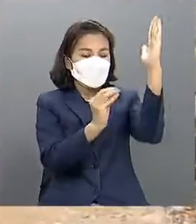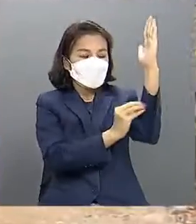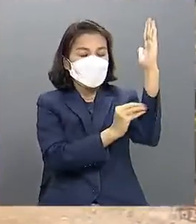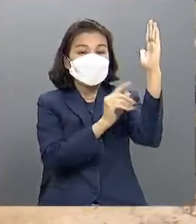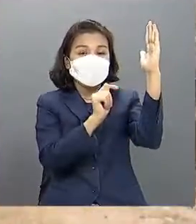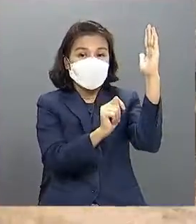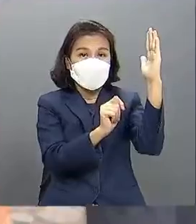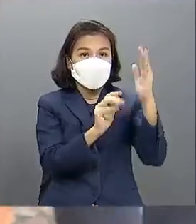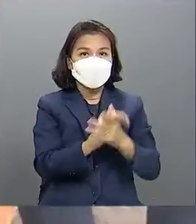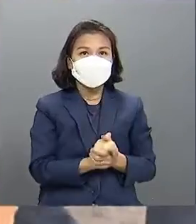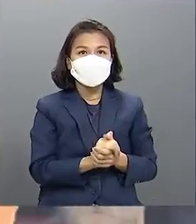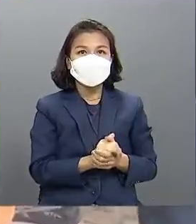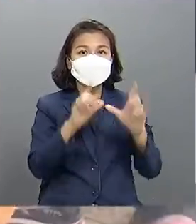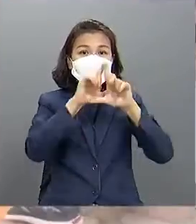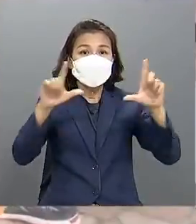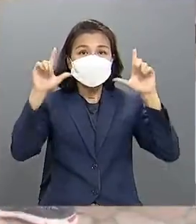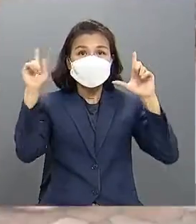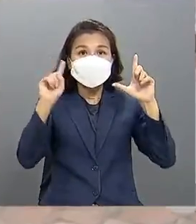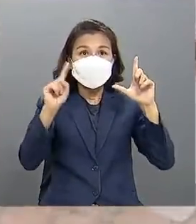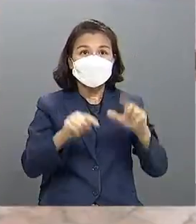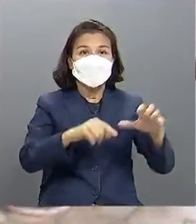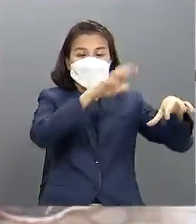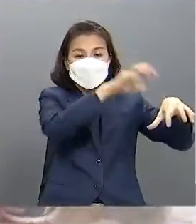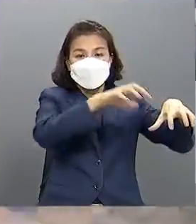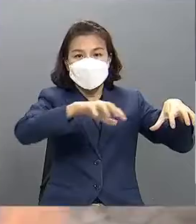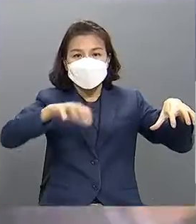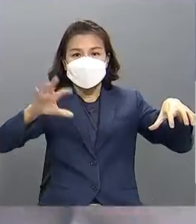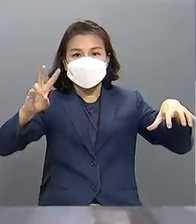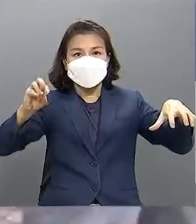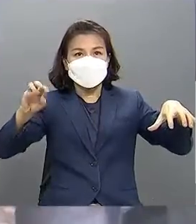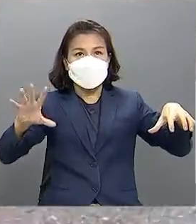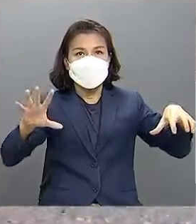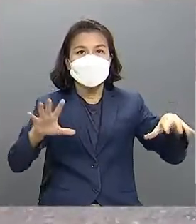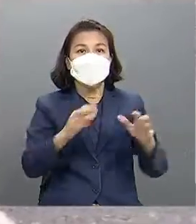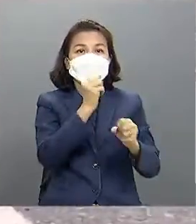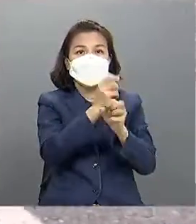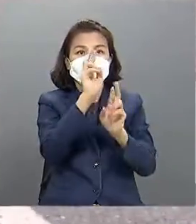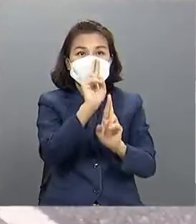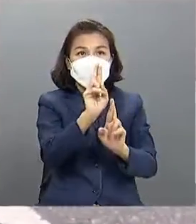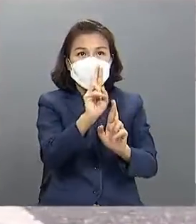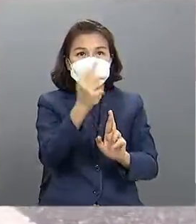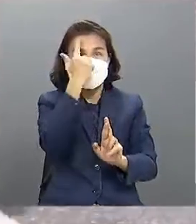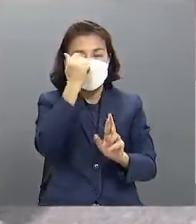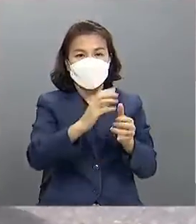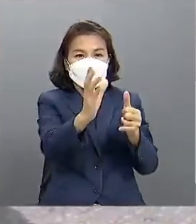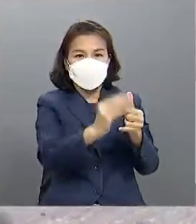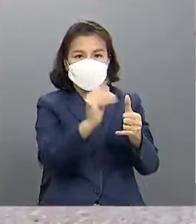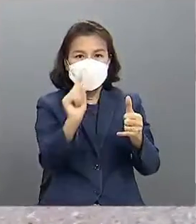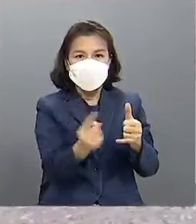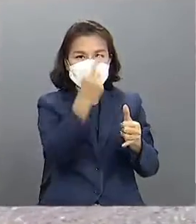ตรังมี 75อบตตอนนี้ทำอย่างระมัดระวังเพราะว่าตัวเลขผู้ติดเชื้อโควิชใหม่ในเฉลี่ยวันละ